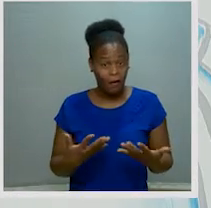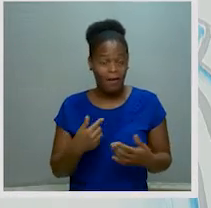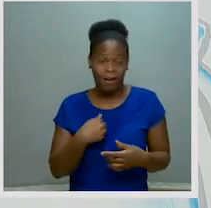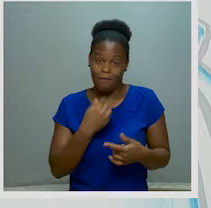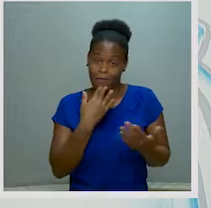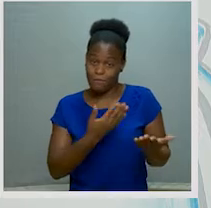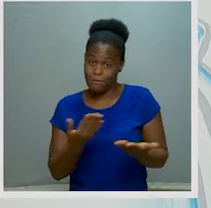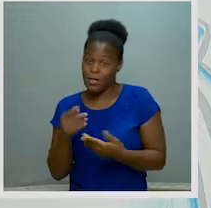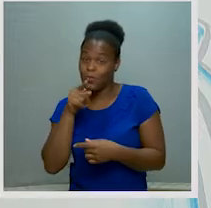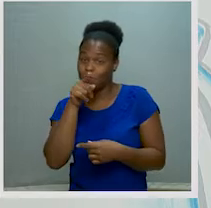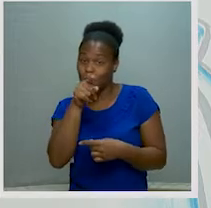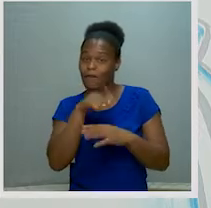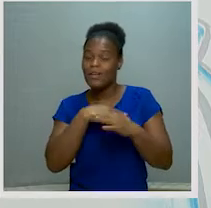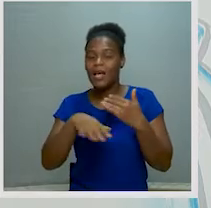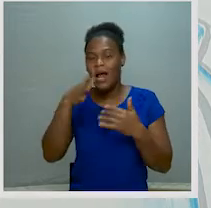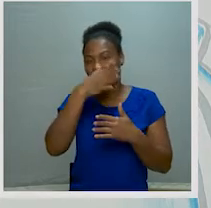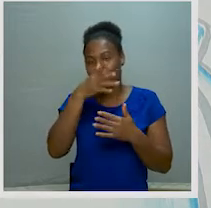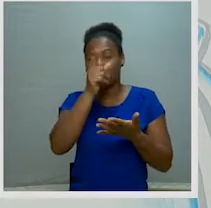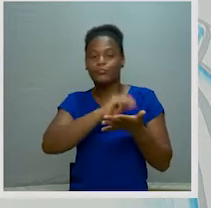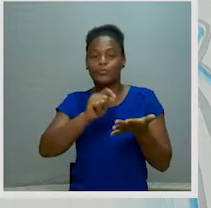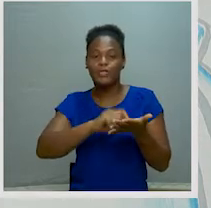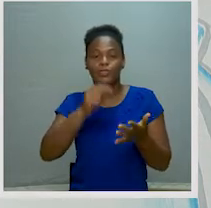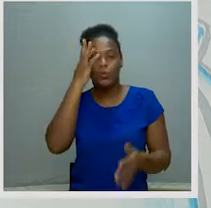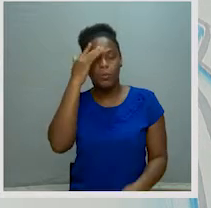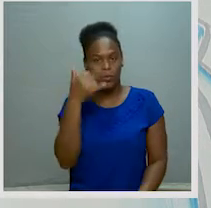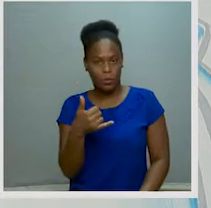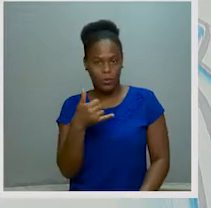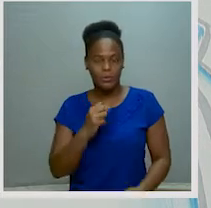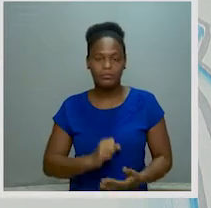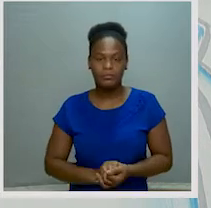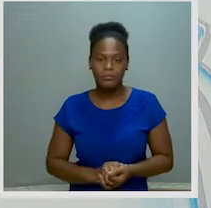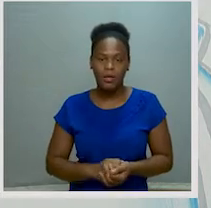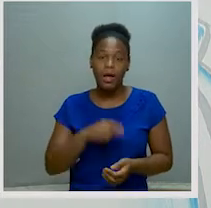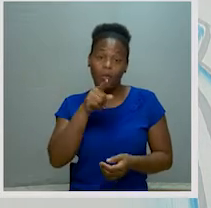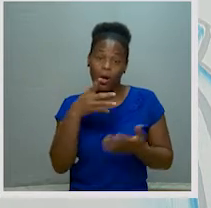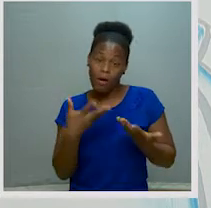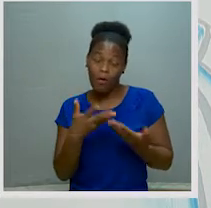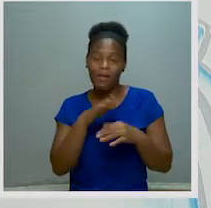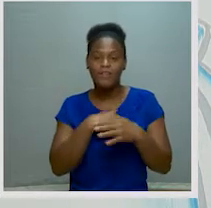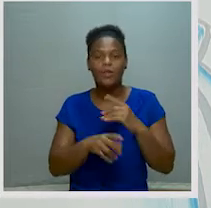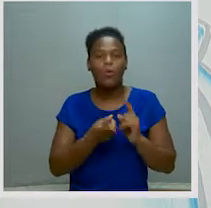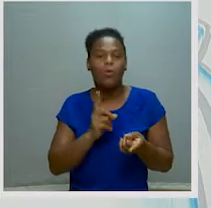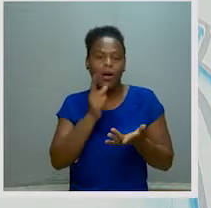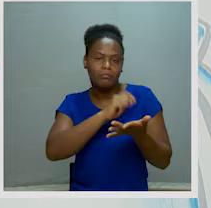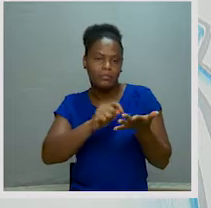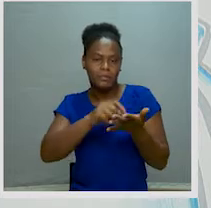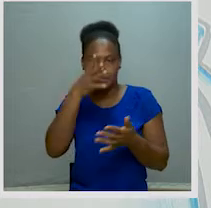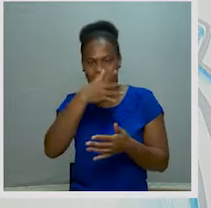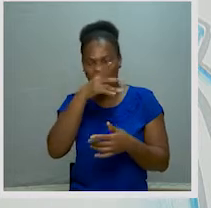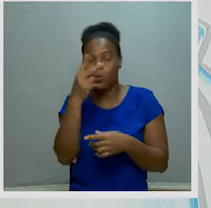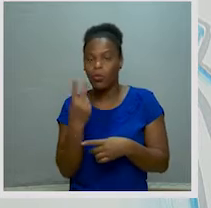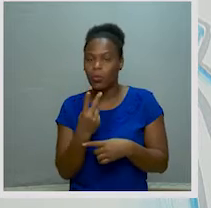vous invite à faire l'activité 2. Qu'est-ce que vous allez faire dans l'activité